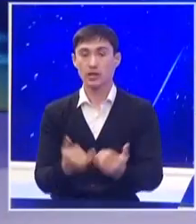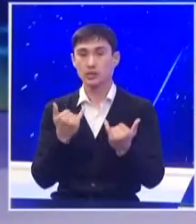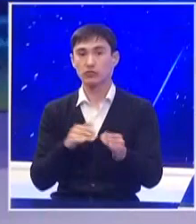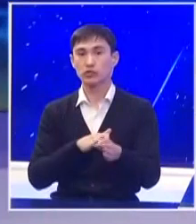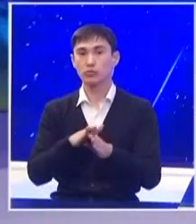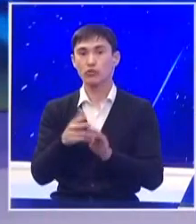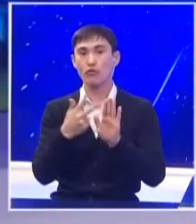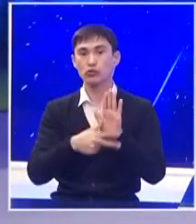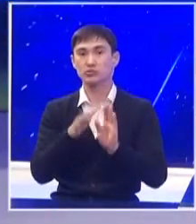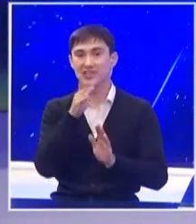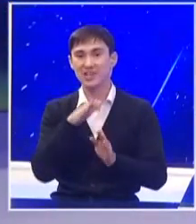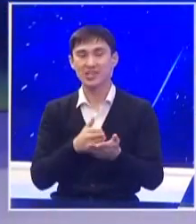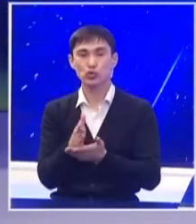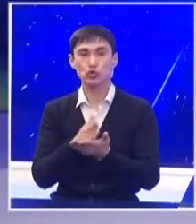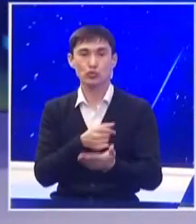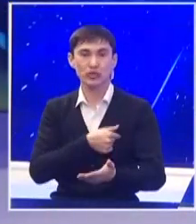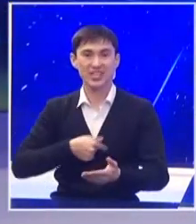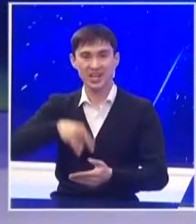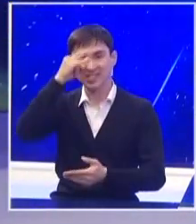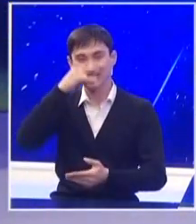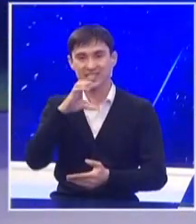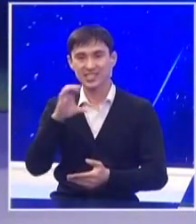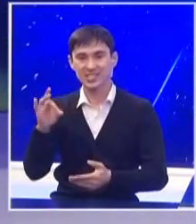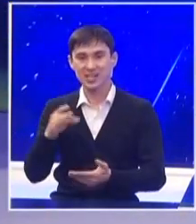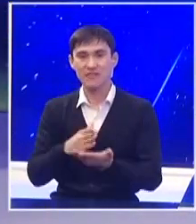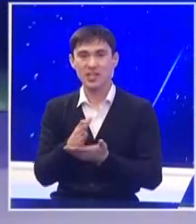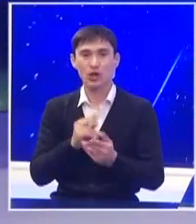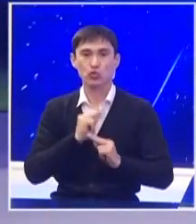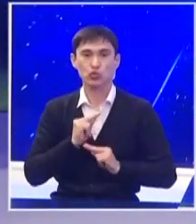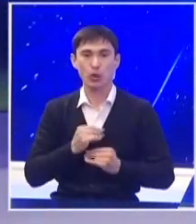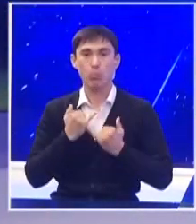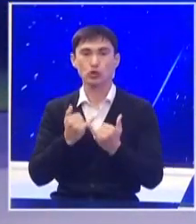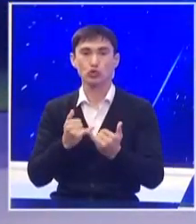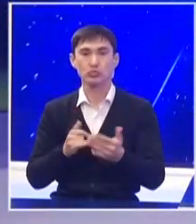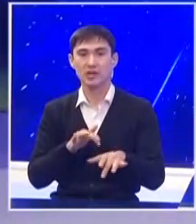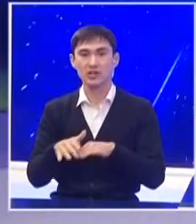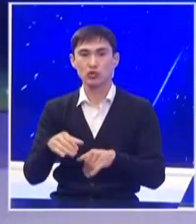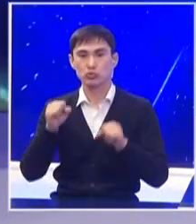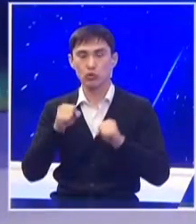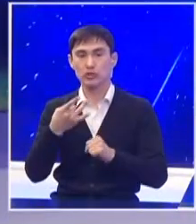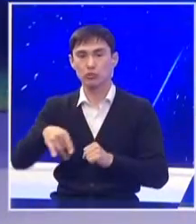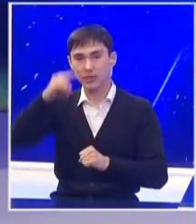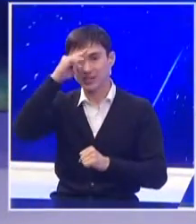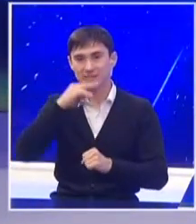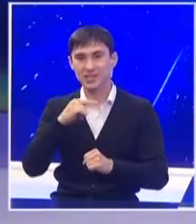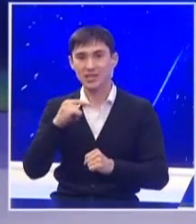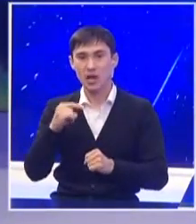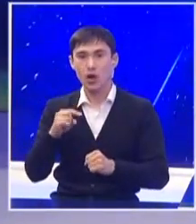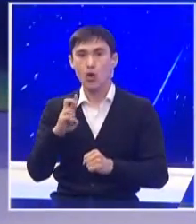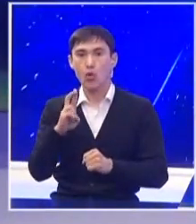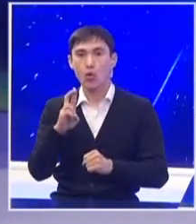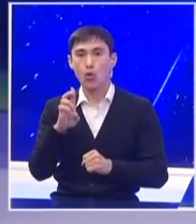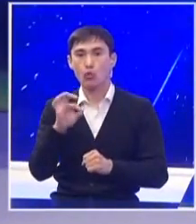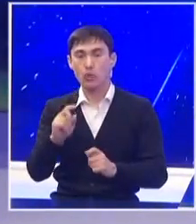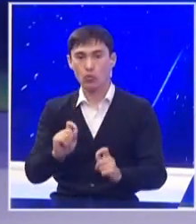Сегодня исполняется 80 лет заслуженному тренеру Казахской ССР, ветерану труда, почетному деятелю спорта Республики Казахстан, обладателю ордена